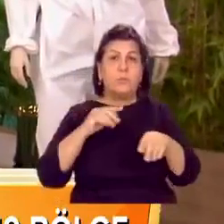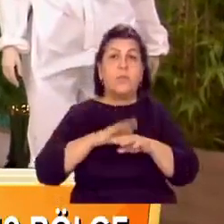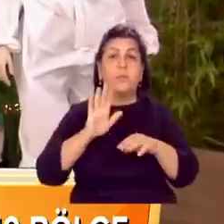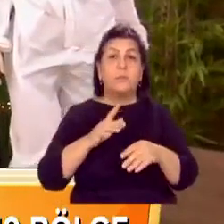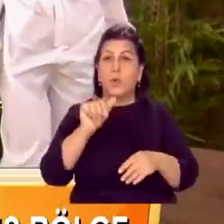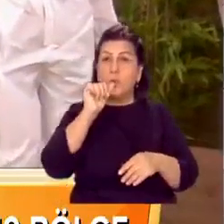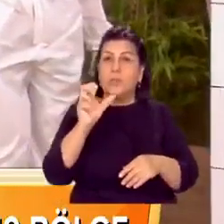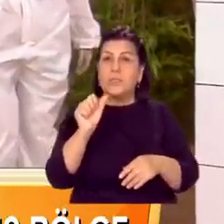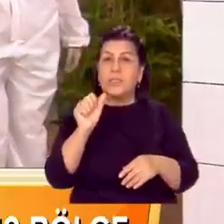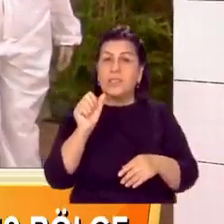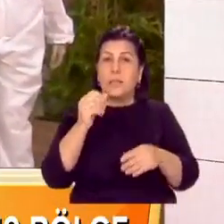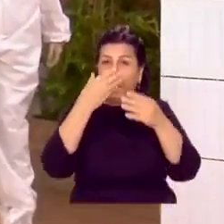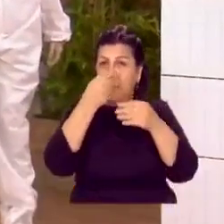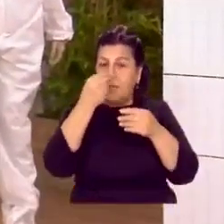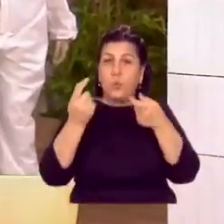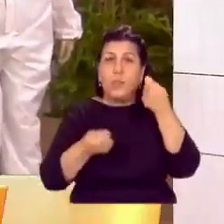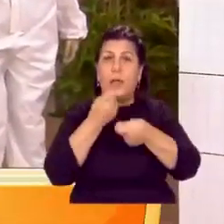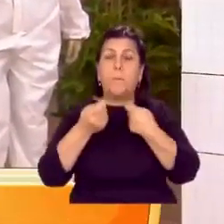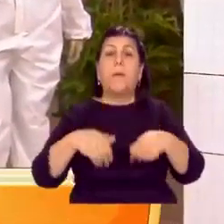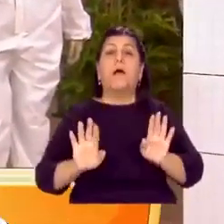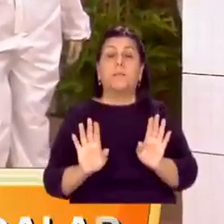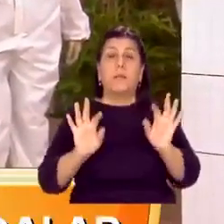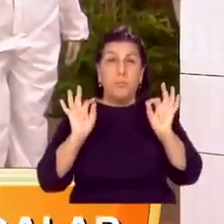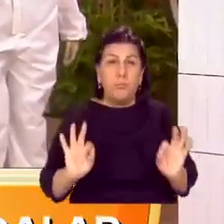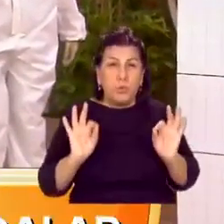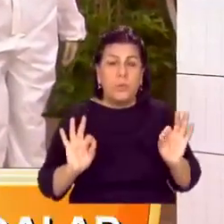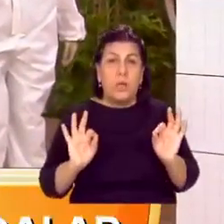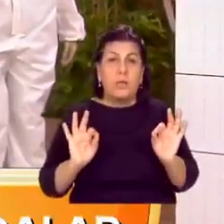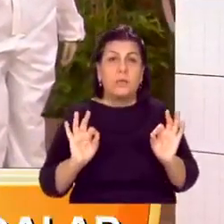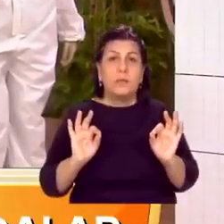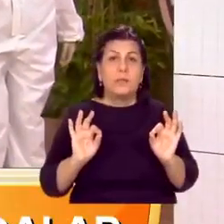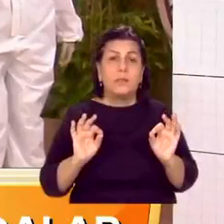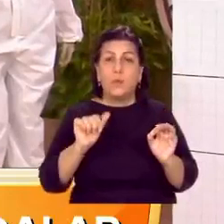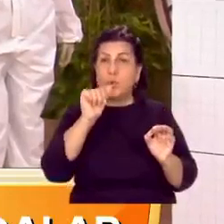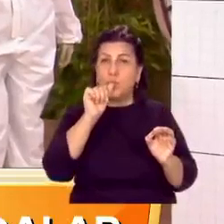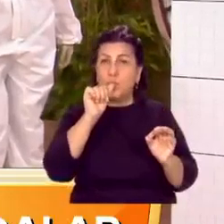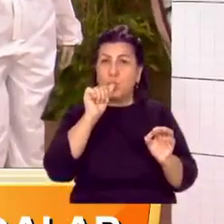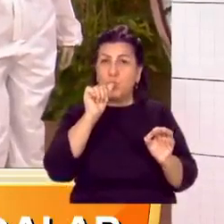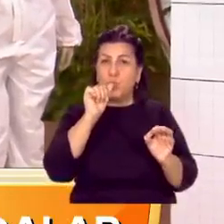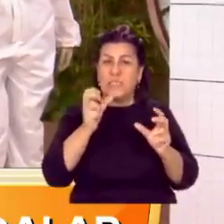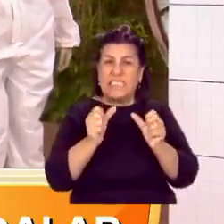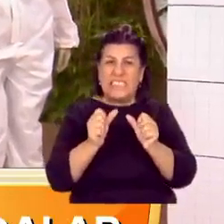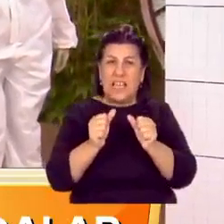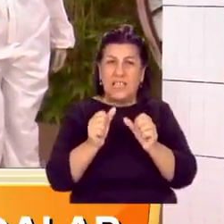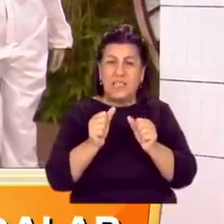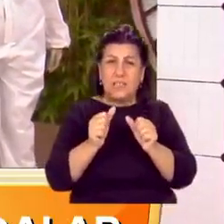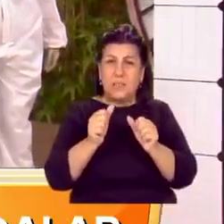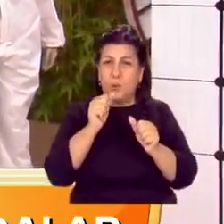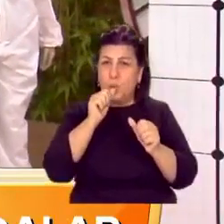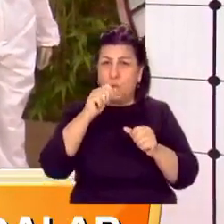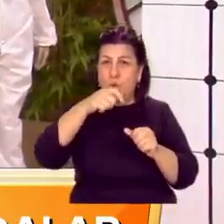ıslak mendil gibi şeyler kullanmayı tercih etmeyiniz Mutlak surette iyice ıslak olan şeylerle